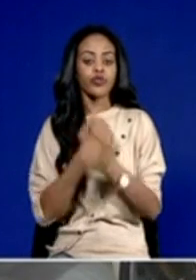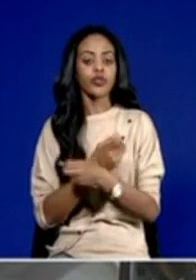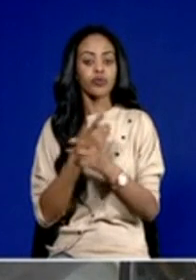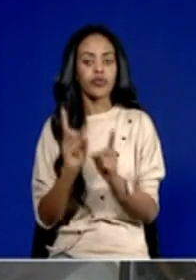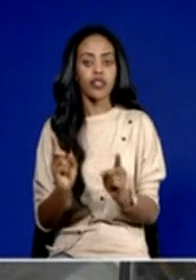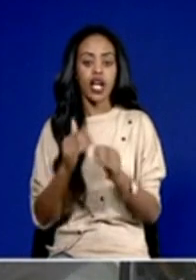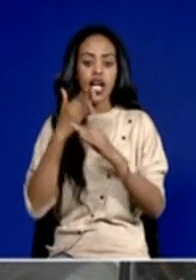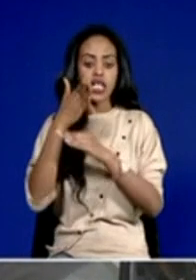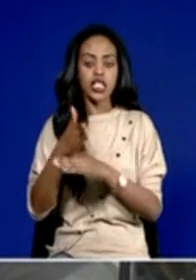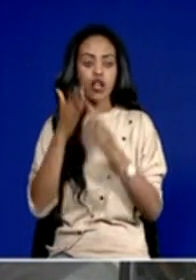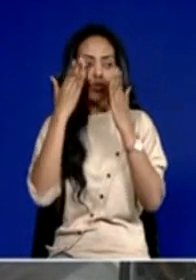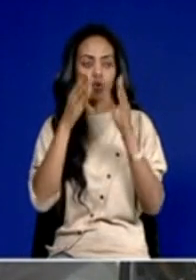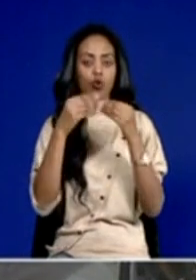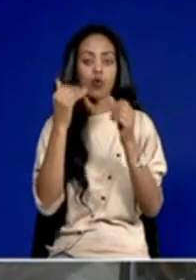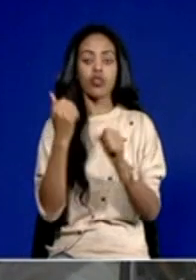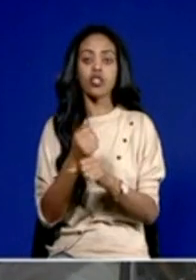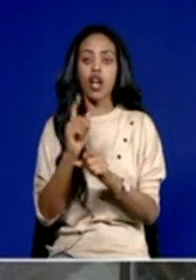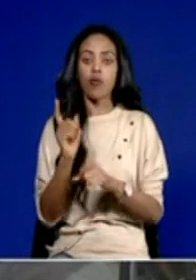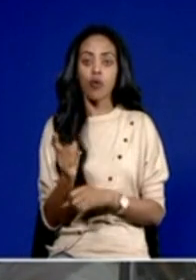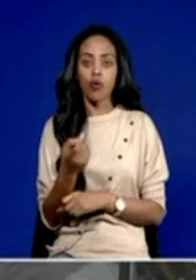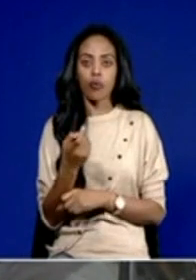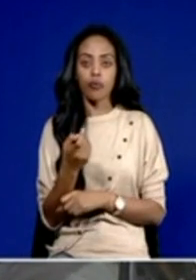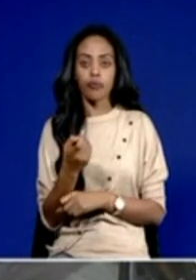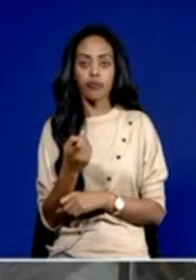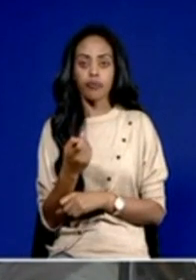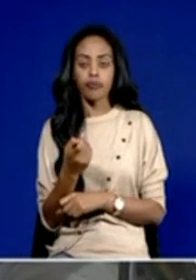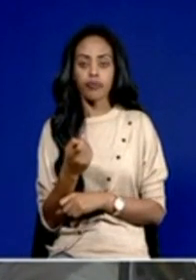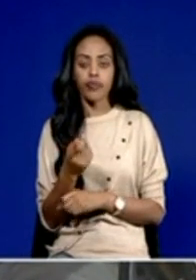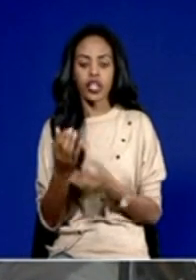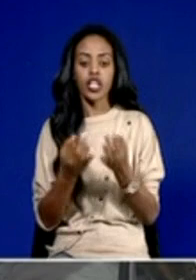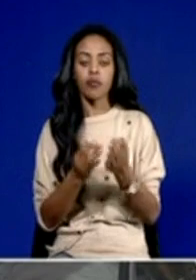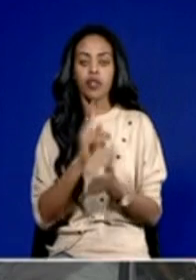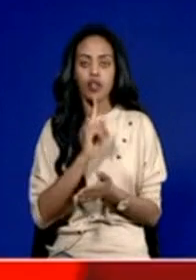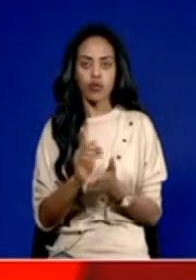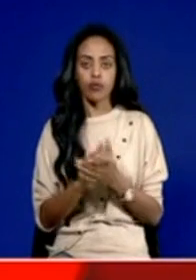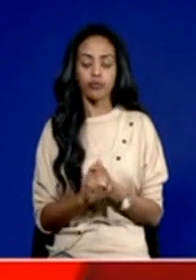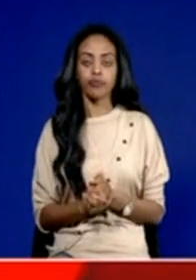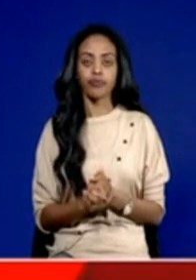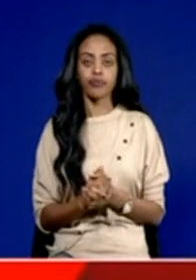ቀጻሊ ትኩረት ተዋሂብዎ ክስራሕ ምዃኑ ንምግላፅ እዩ ማለት እዩ